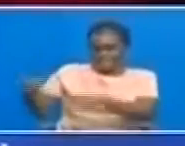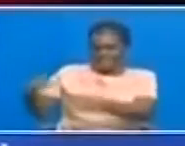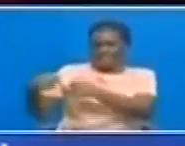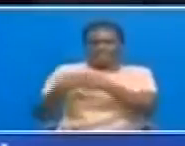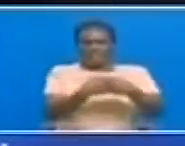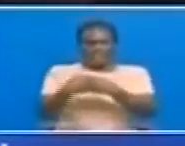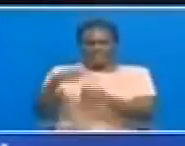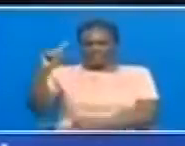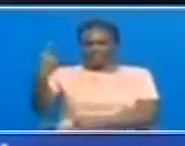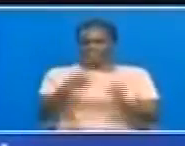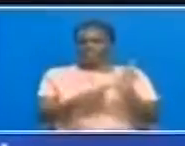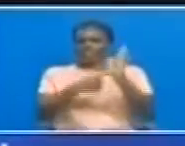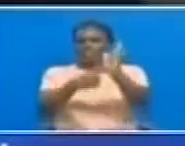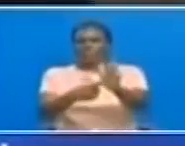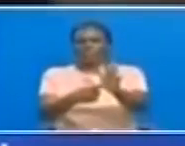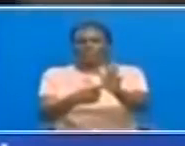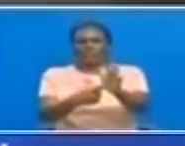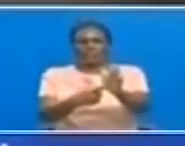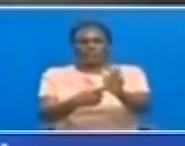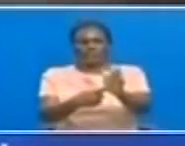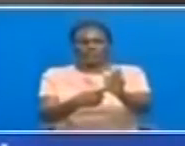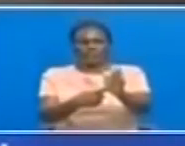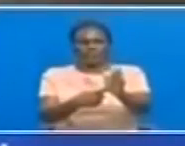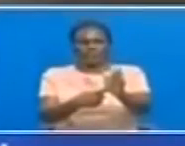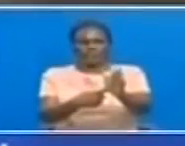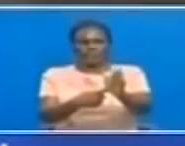kwanza huanza kujidhihirisha.